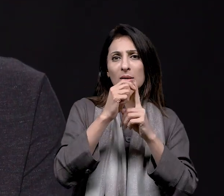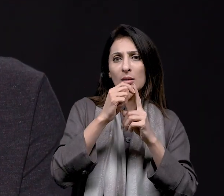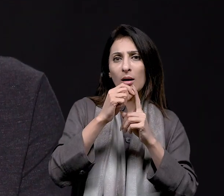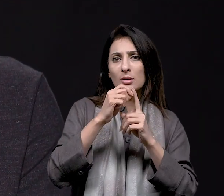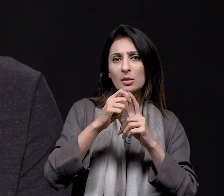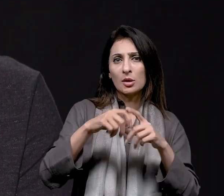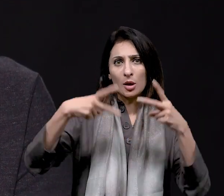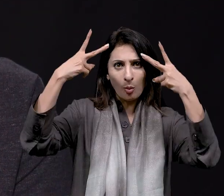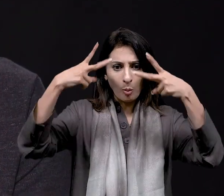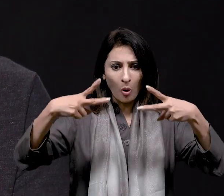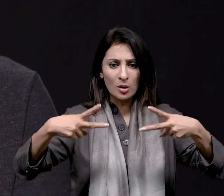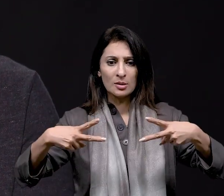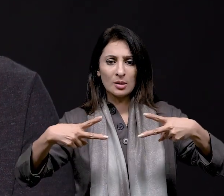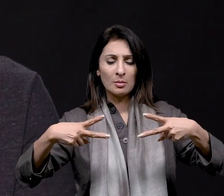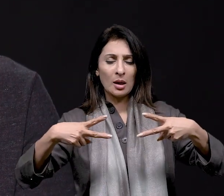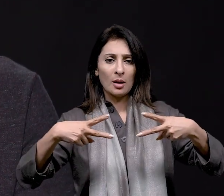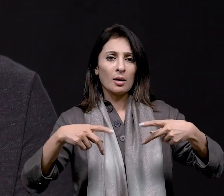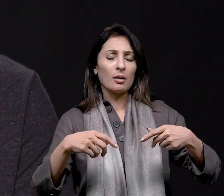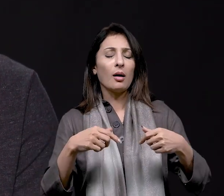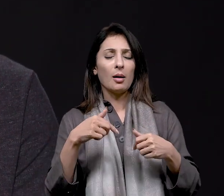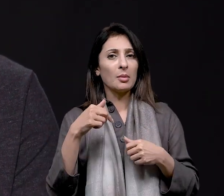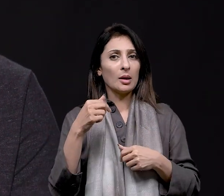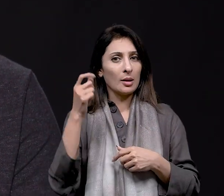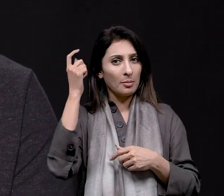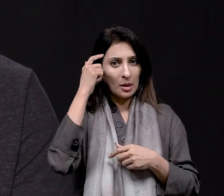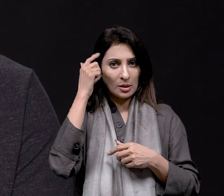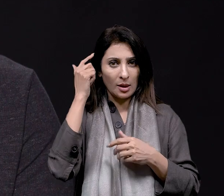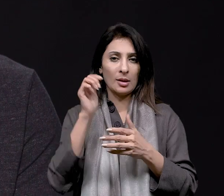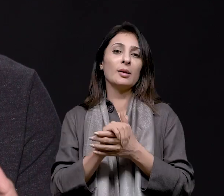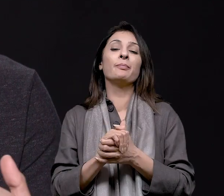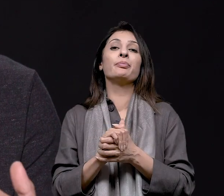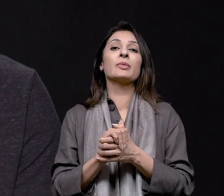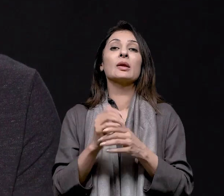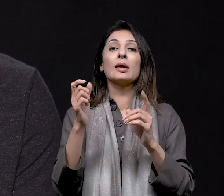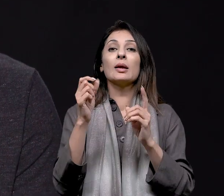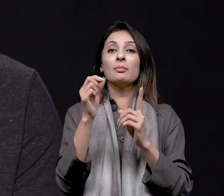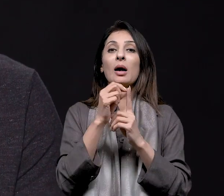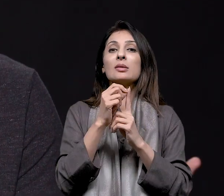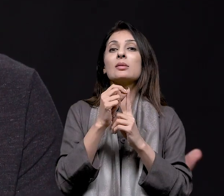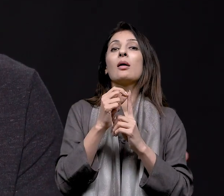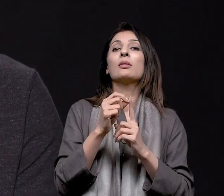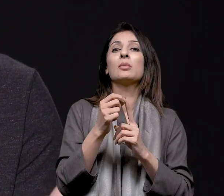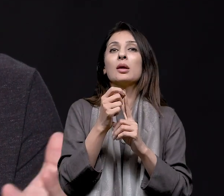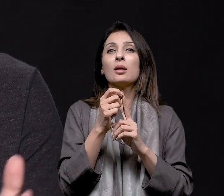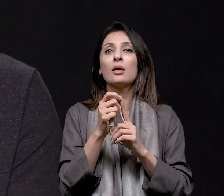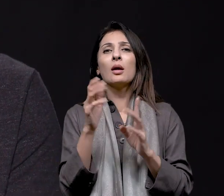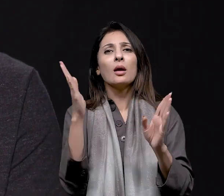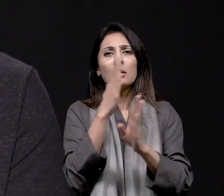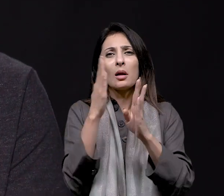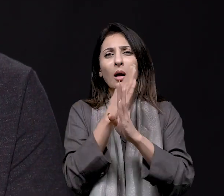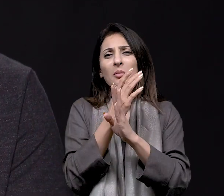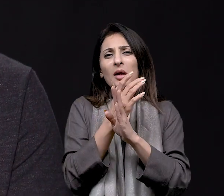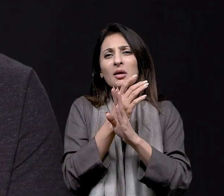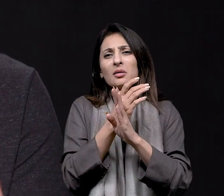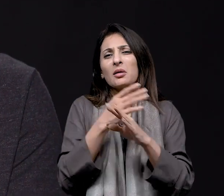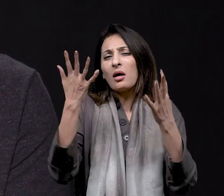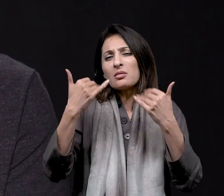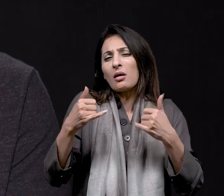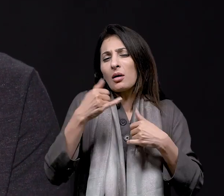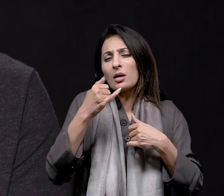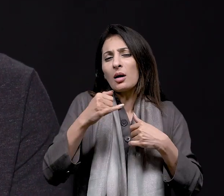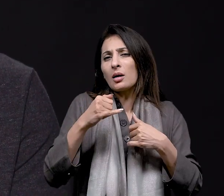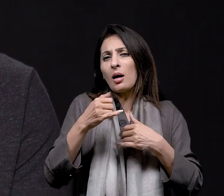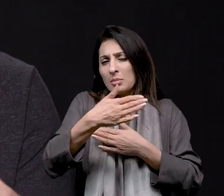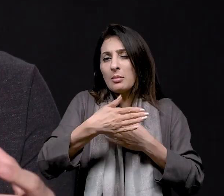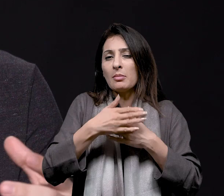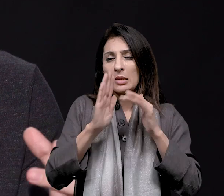کے پالیسی سرکلز میں ہم اکثر یہ بات سنتے ہیں کہ پاکستان کلائمیٹ ونربل ہے اور کلائمیٹ چینج سے ونربل